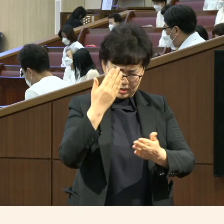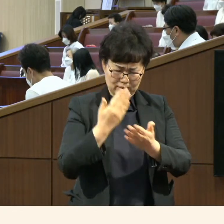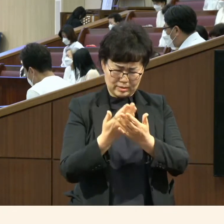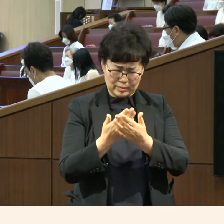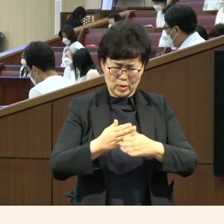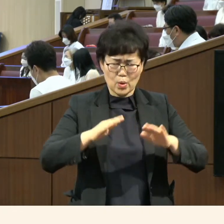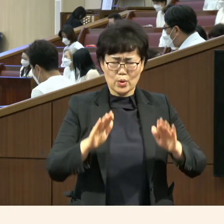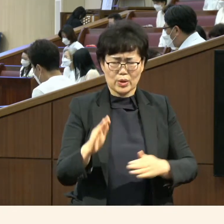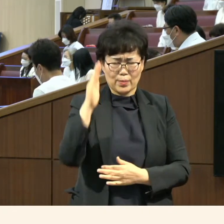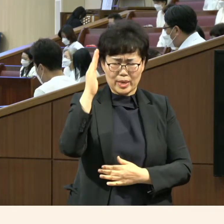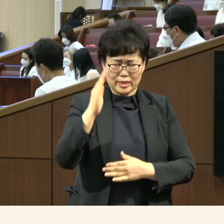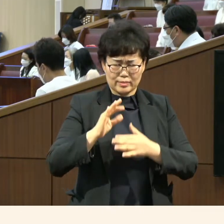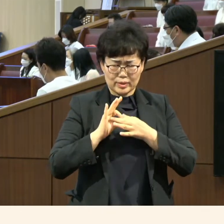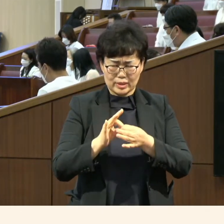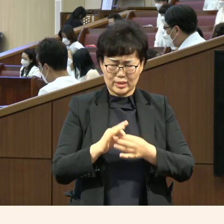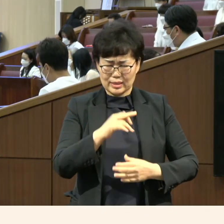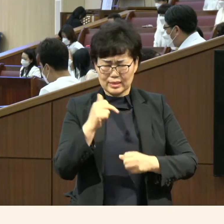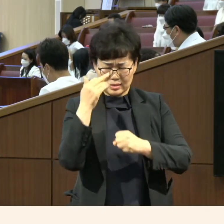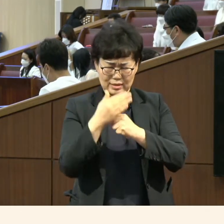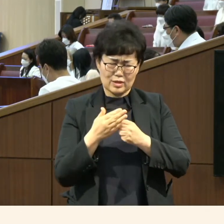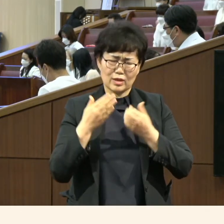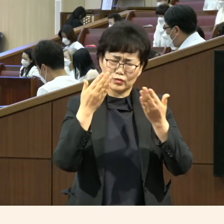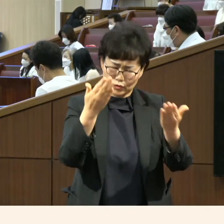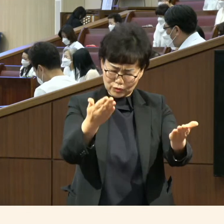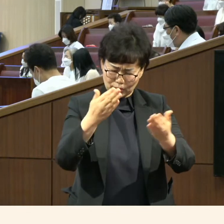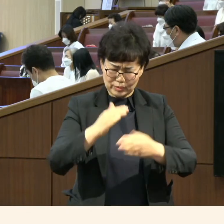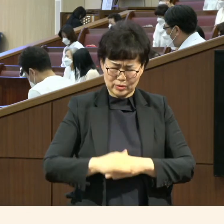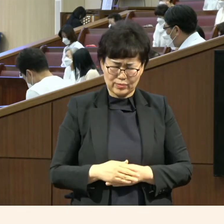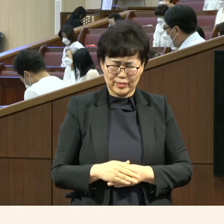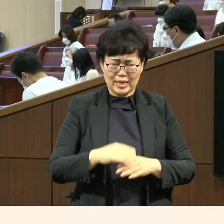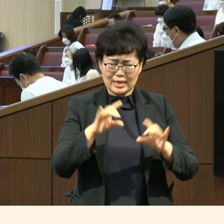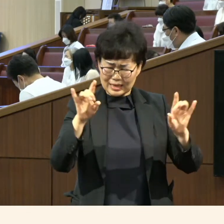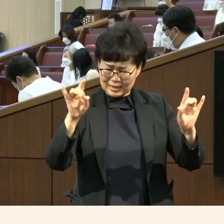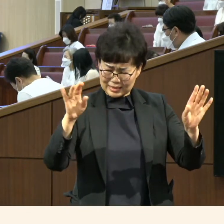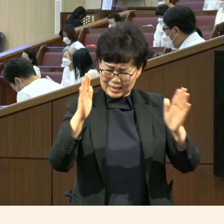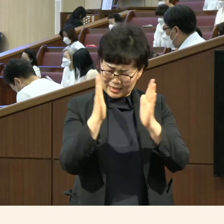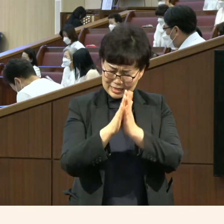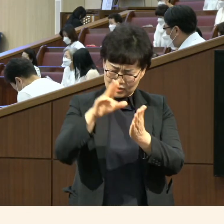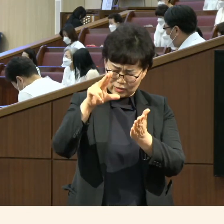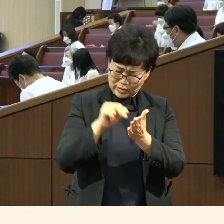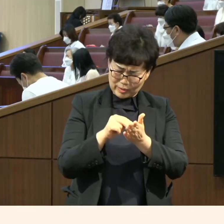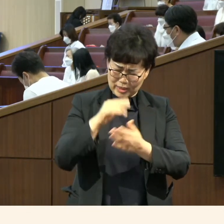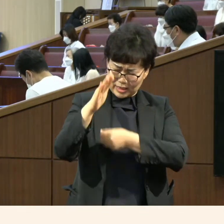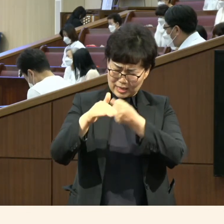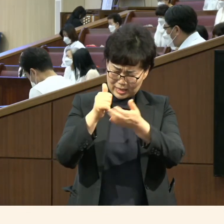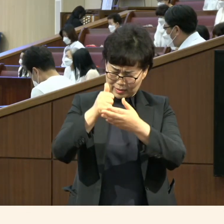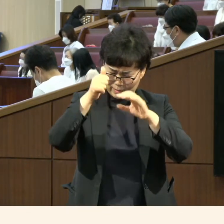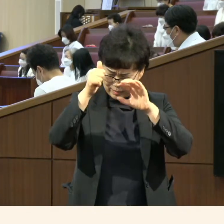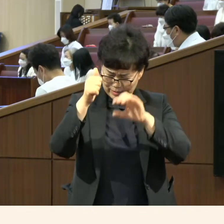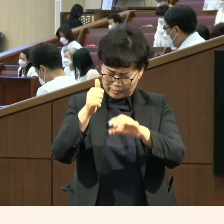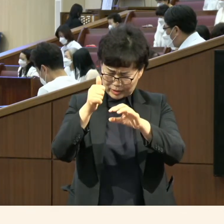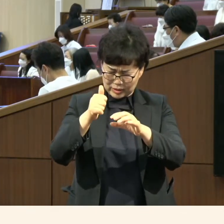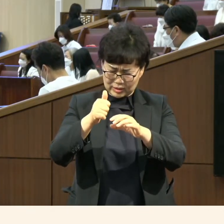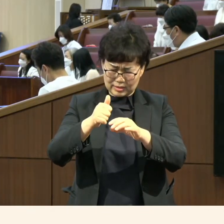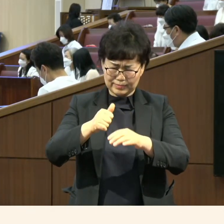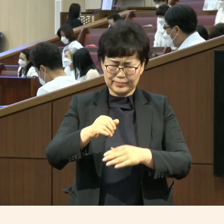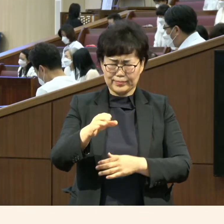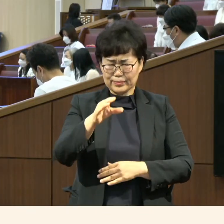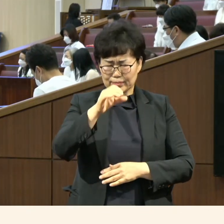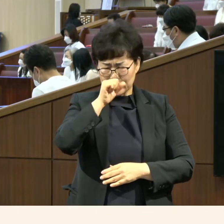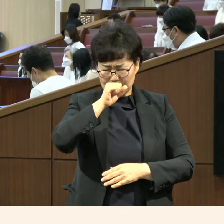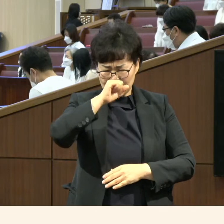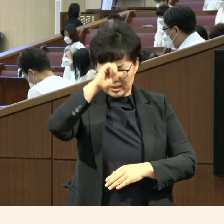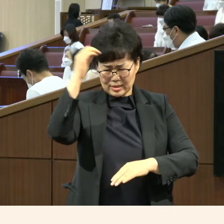큰 은혜를 주시며 각자 가지고 나온 기도의 제목이 하나님 앞에 선하게 응답되게 하여